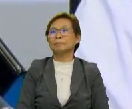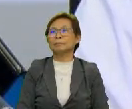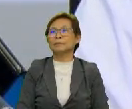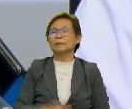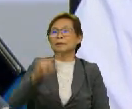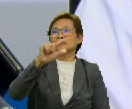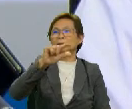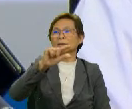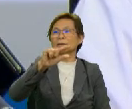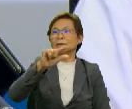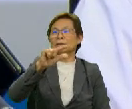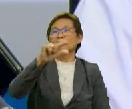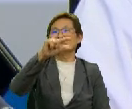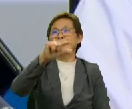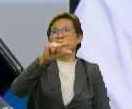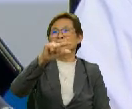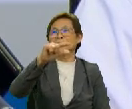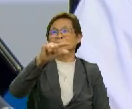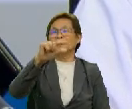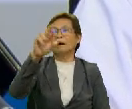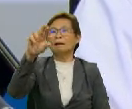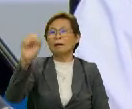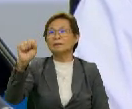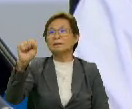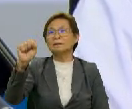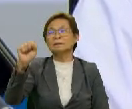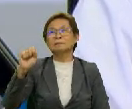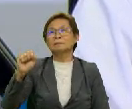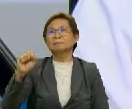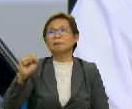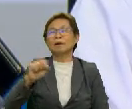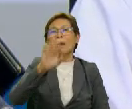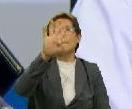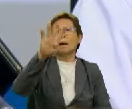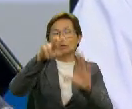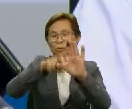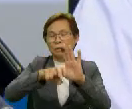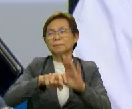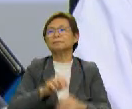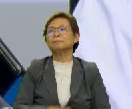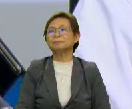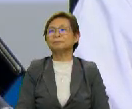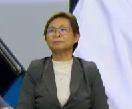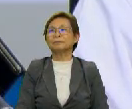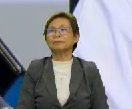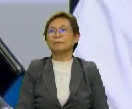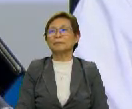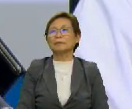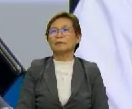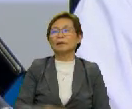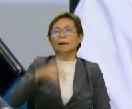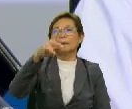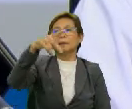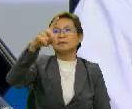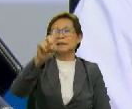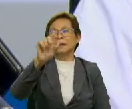Gabungan Parti Gabungan Rakyat Sabah GRS 4 kerusi, Parti